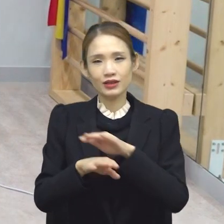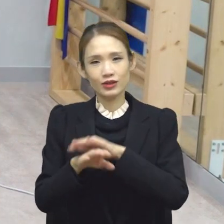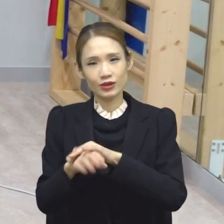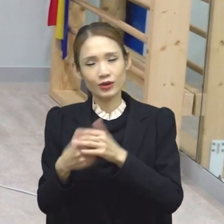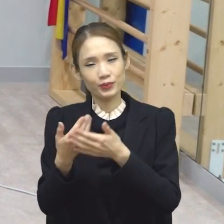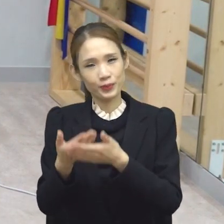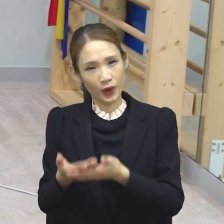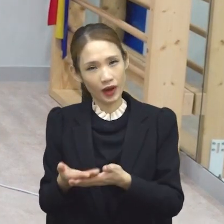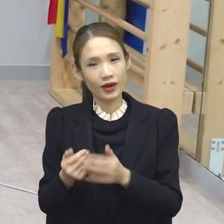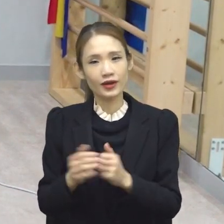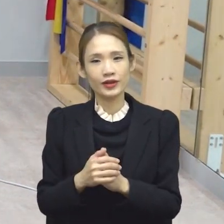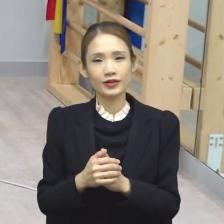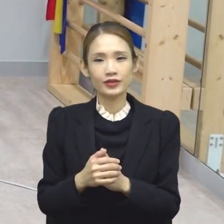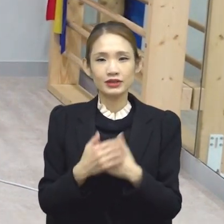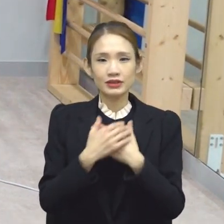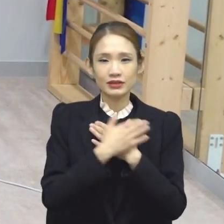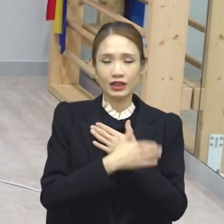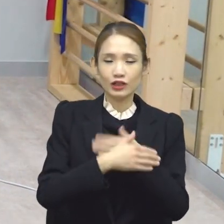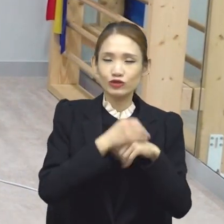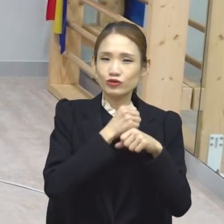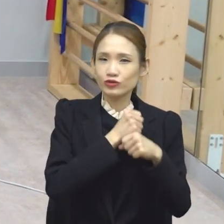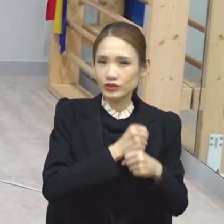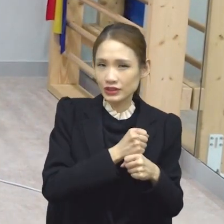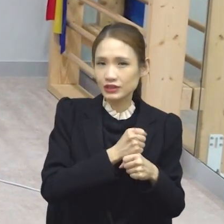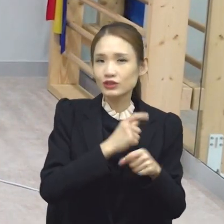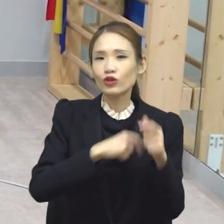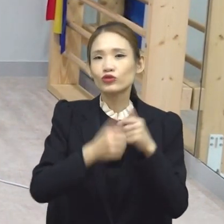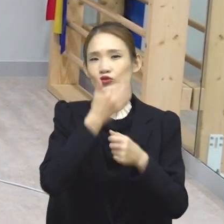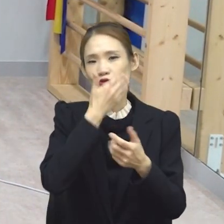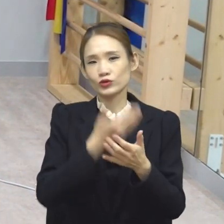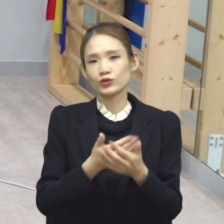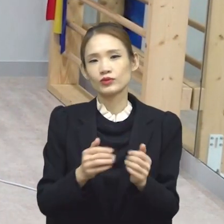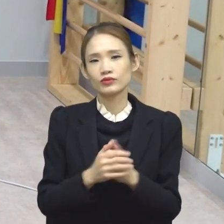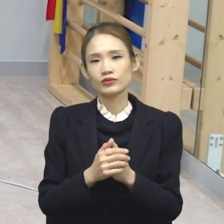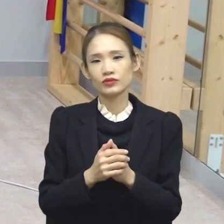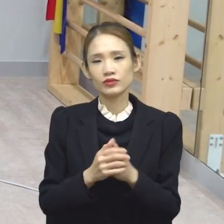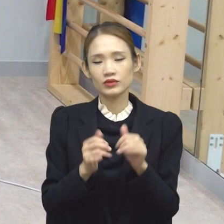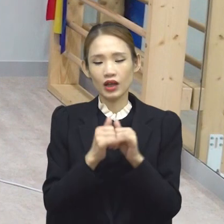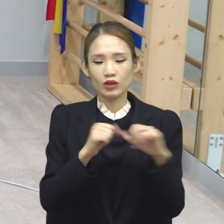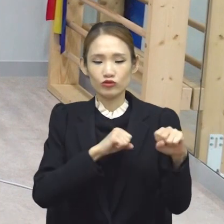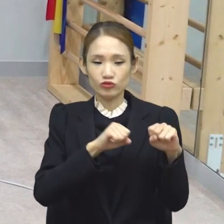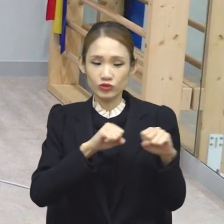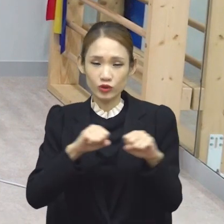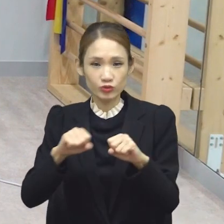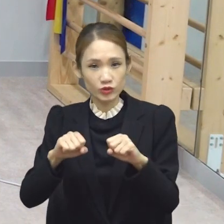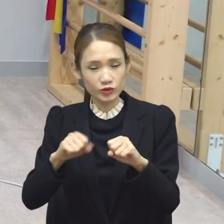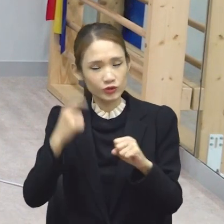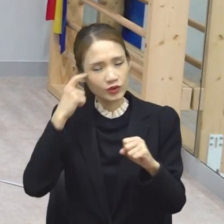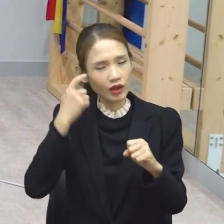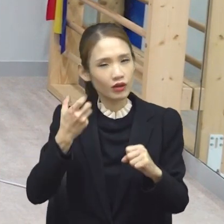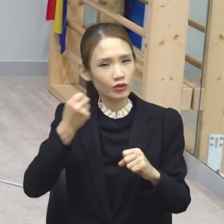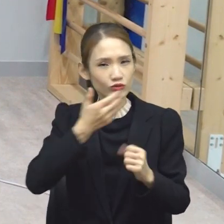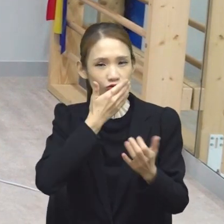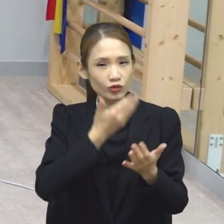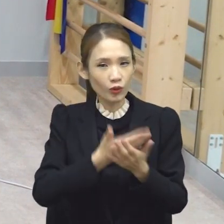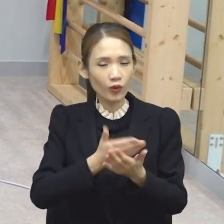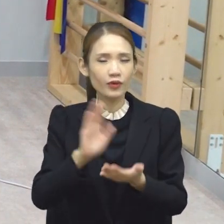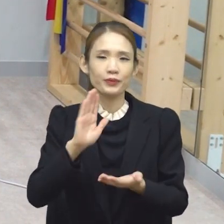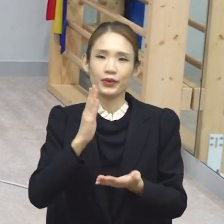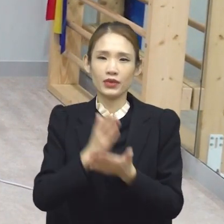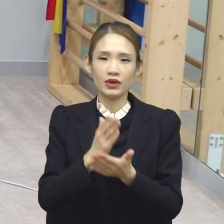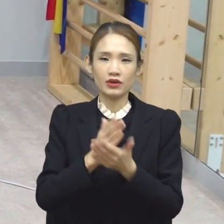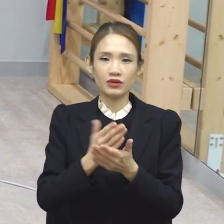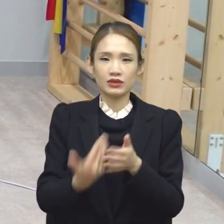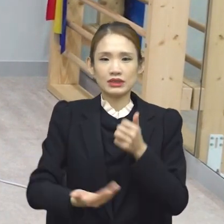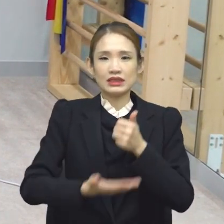반대쪽에 오면서 체중을 싣고. 체중이 지지되는 쪽이 더 훨씬 중요해요. 사람들은 움직이는 쪽을 더 중요하다고 생각하는데